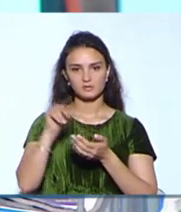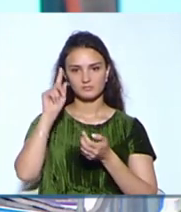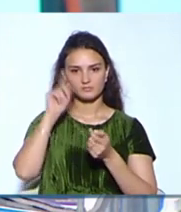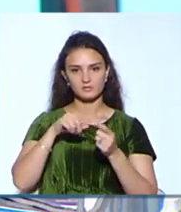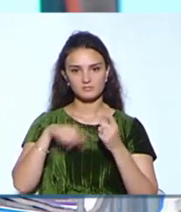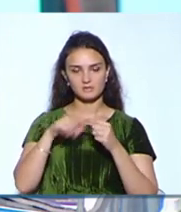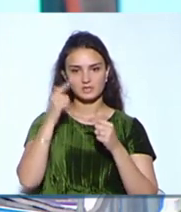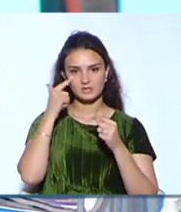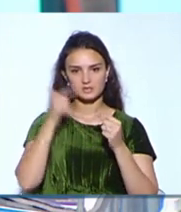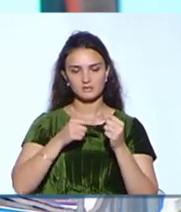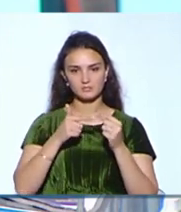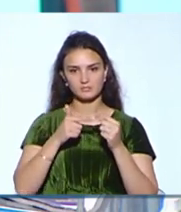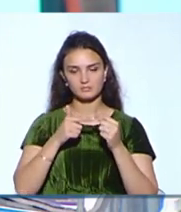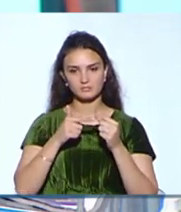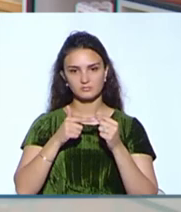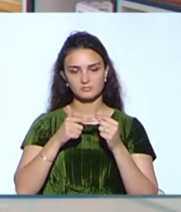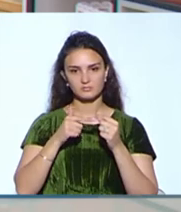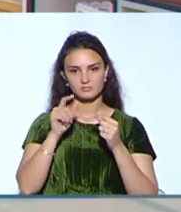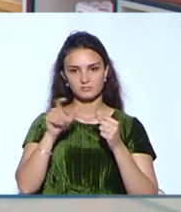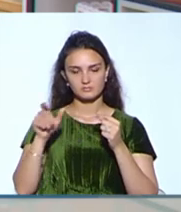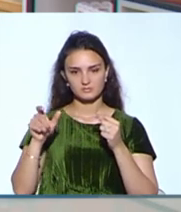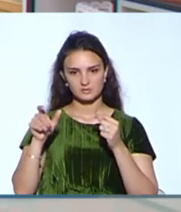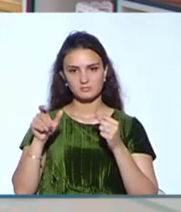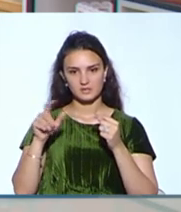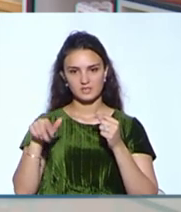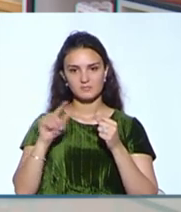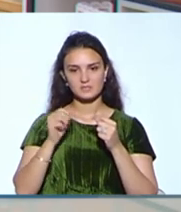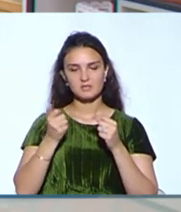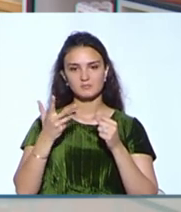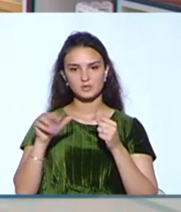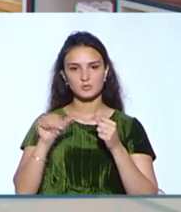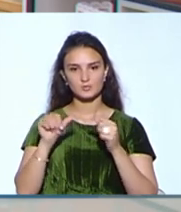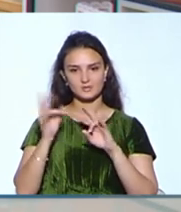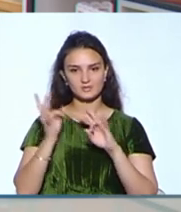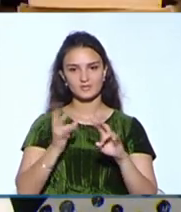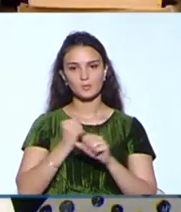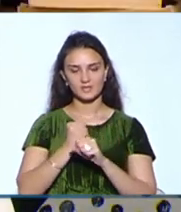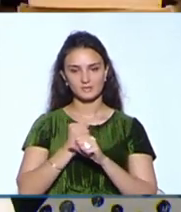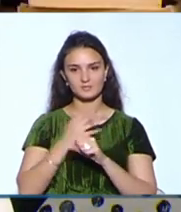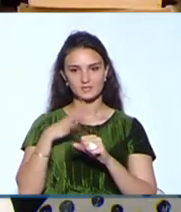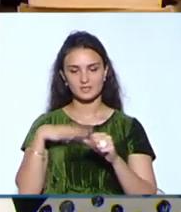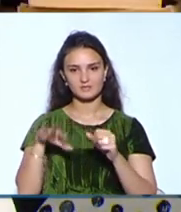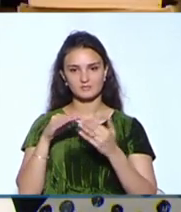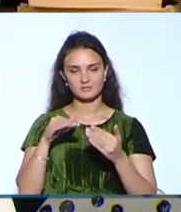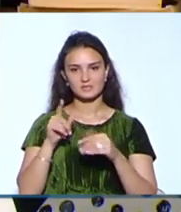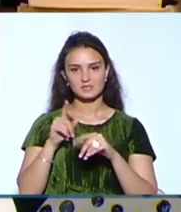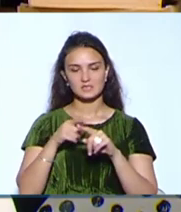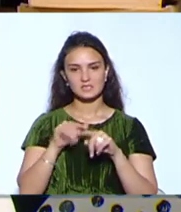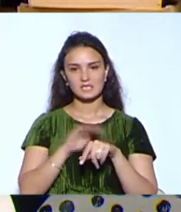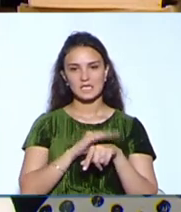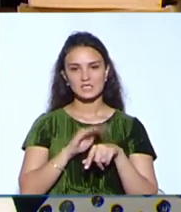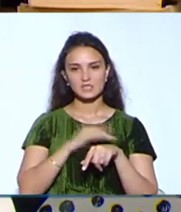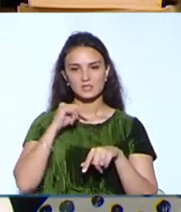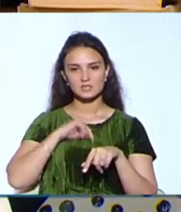ვიცით, განათლებულ არამზადებს რამდენი უბედურება მოუტანიათ სამყაროსთვის. ესე იგი, კეთილის მყოფელობის